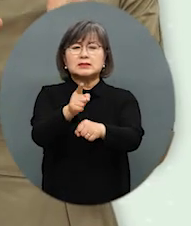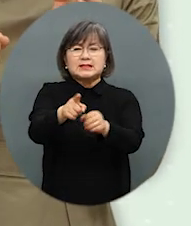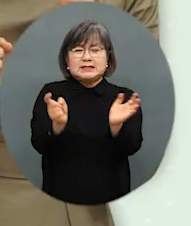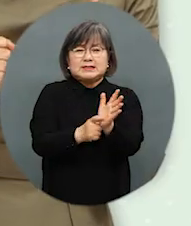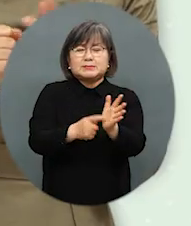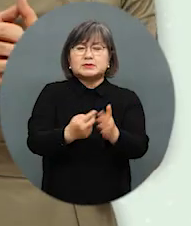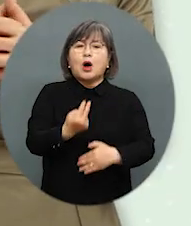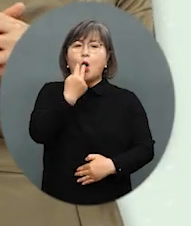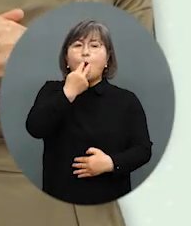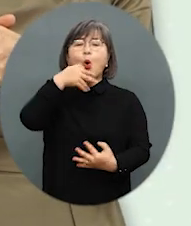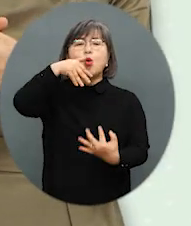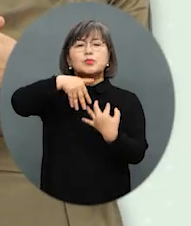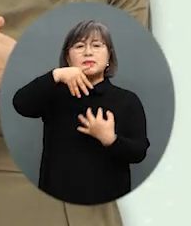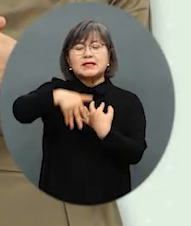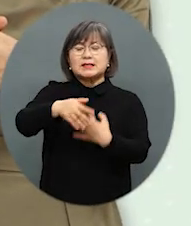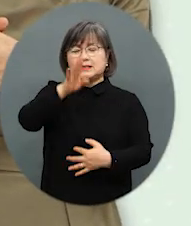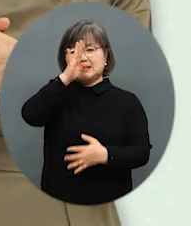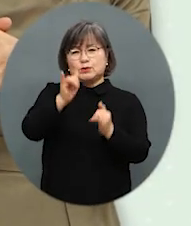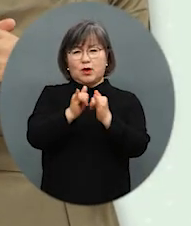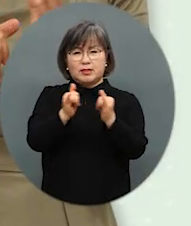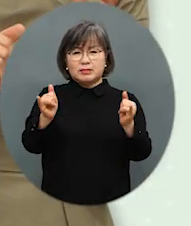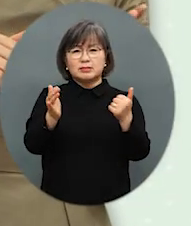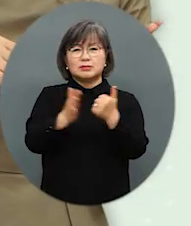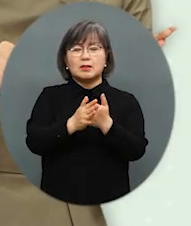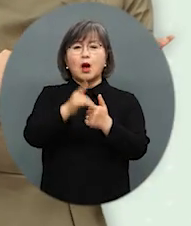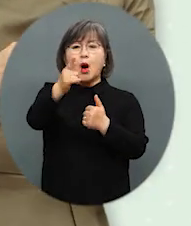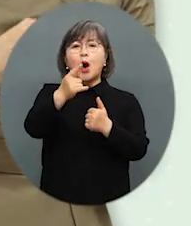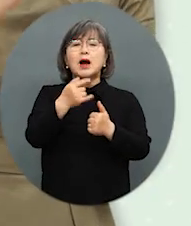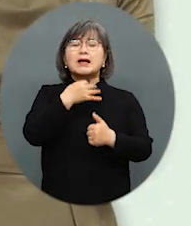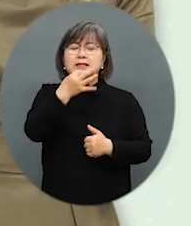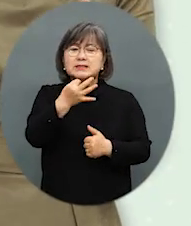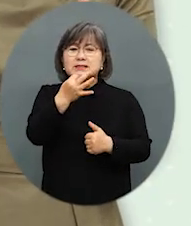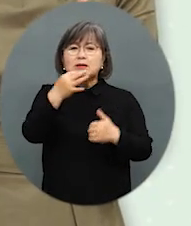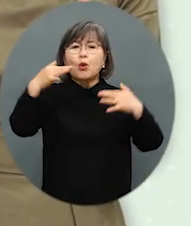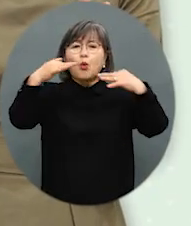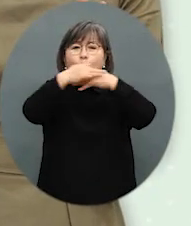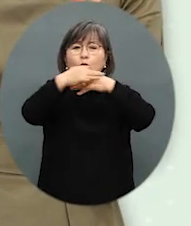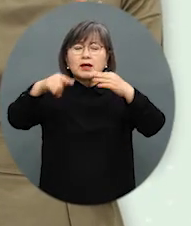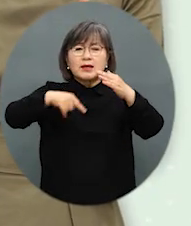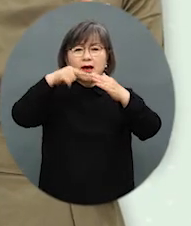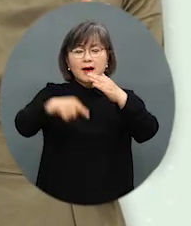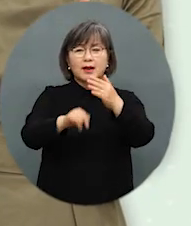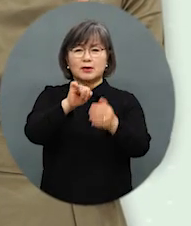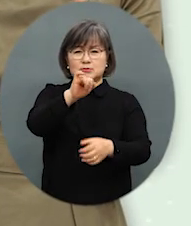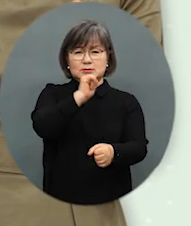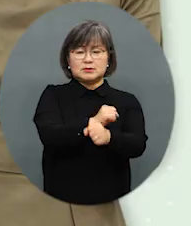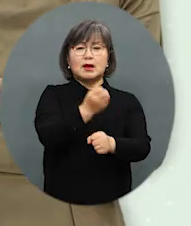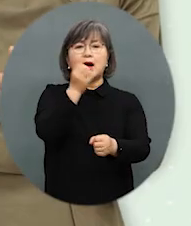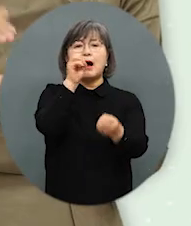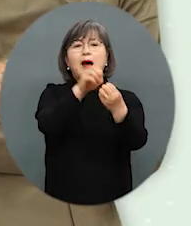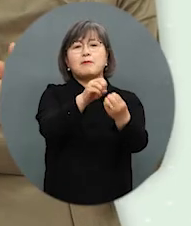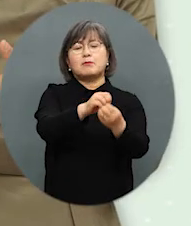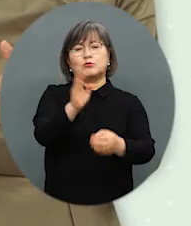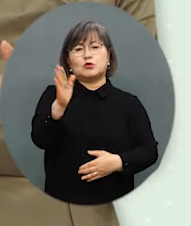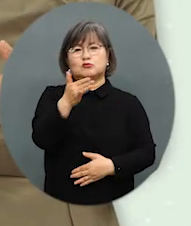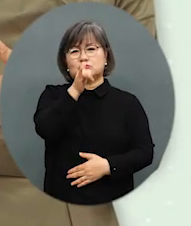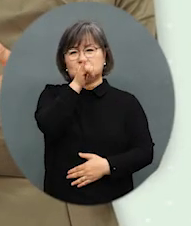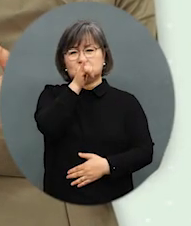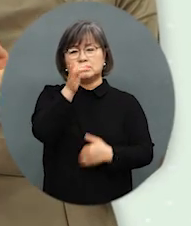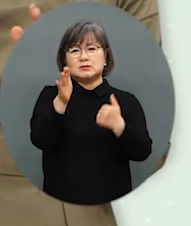발생하는 급성 호흡기 질환입니다. 기침이나 공기 중에 있는 바이러스 균을 통해서